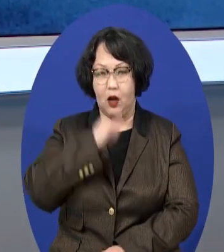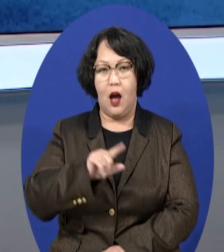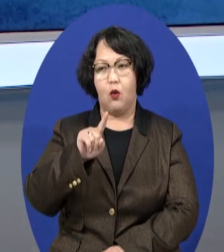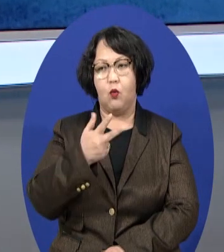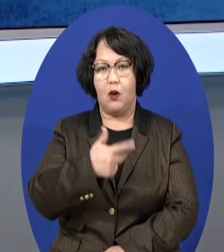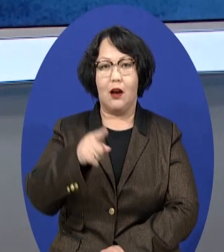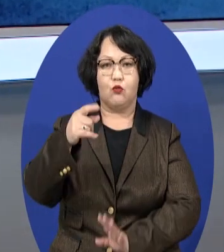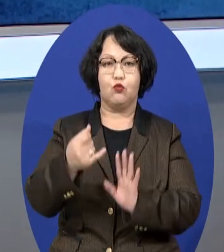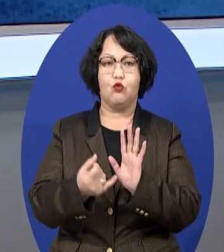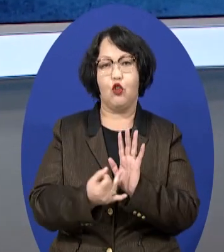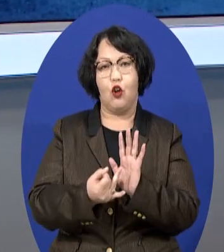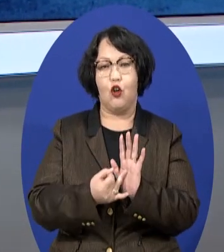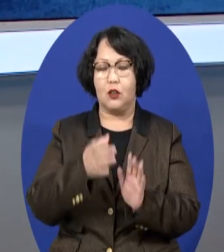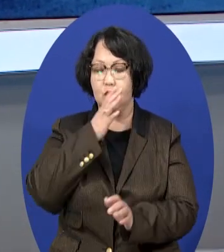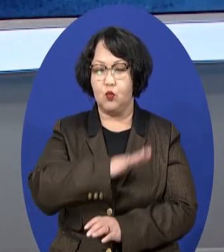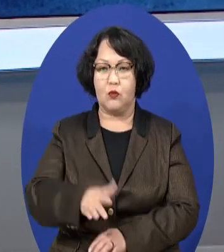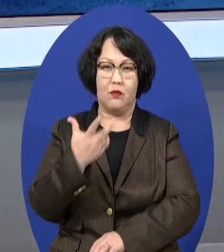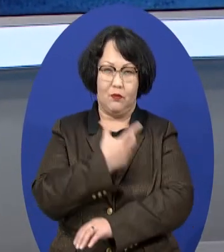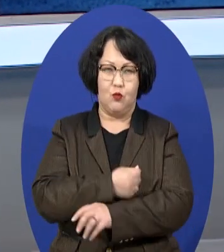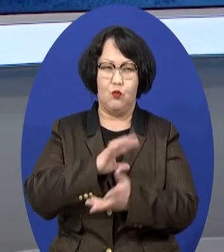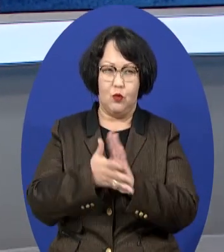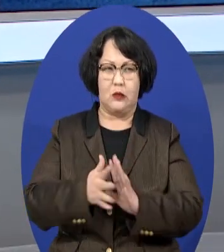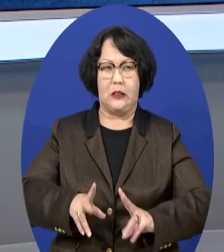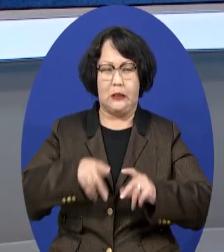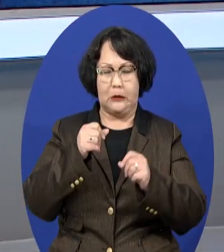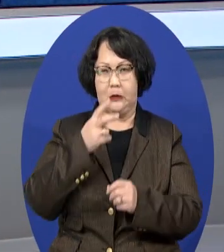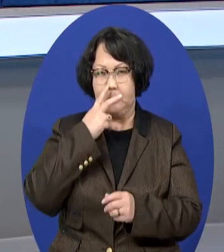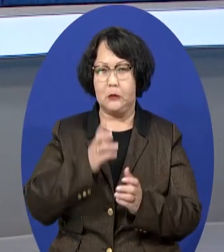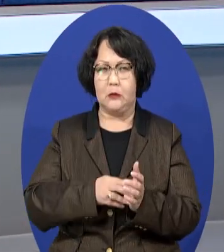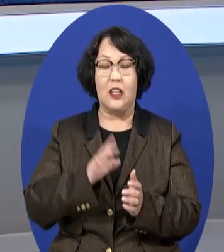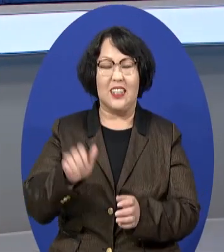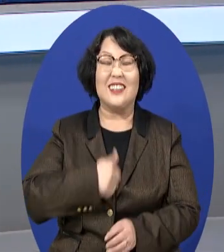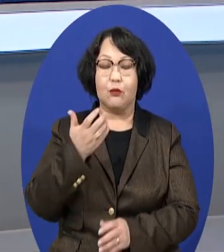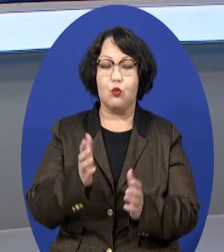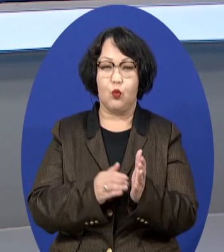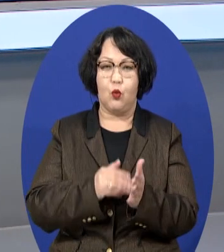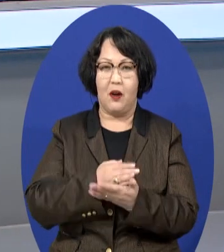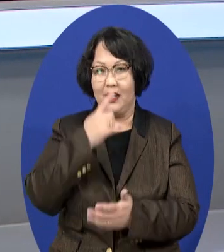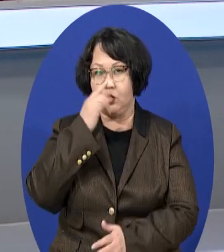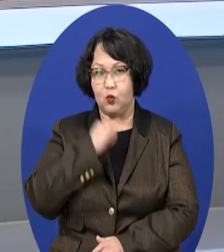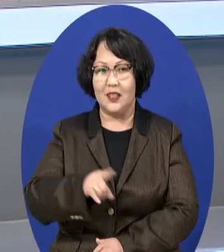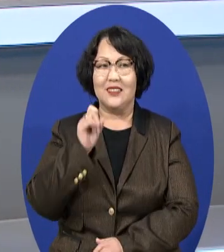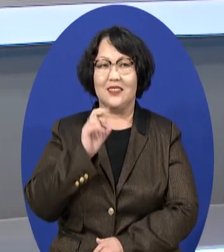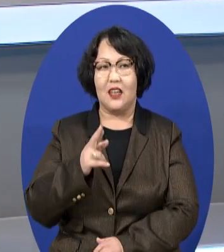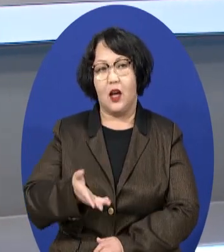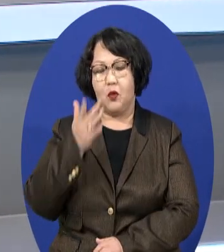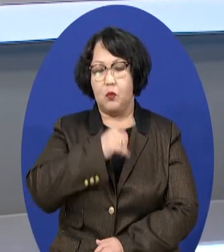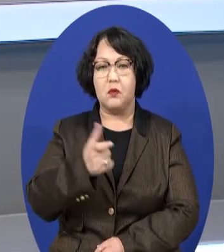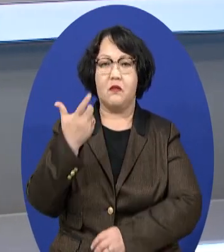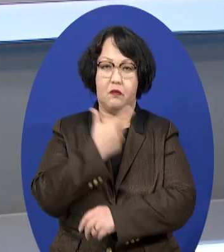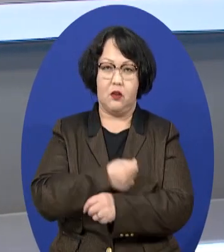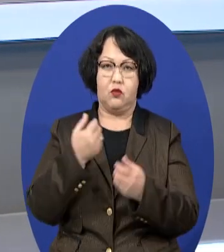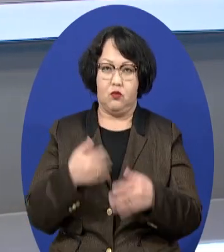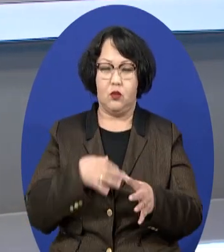ч идэвх сул байна. Хятад улс 1 тэрбум хүн амаа вакцинжууллаа. Эдгээр улам бусад мэдээний дэлгэрэнгүй тав өнөөдөр